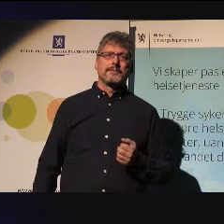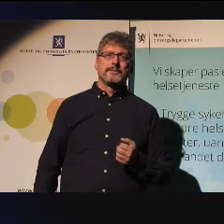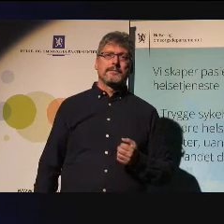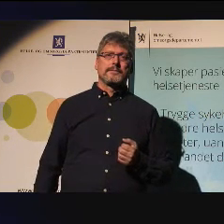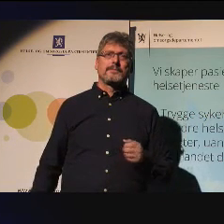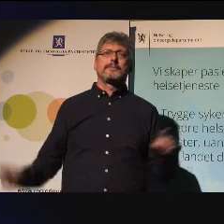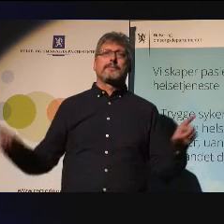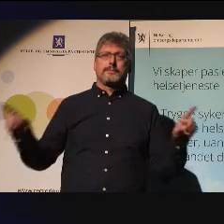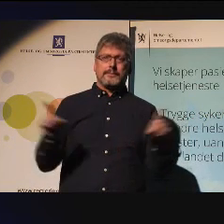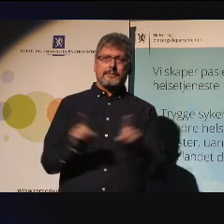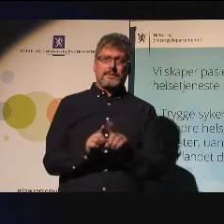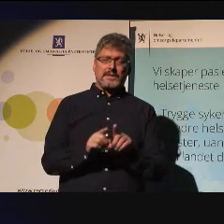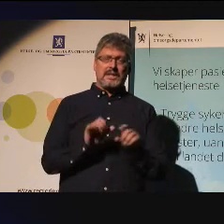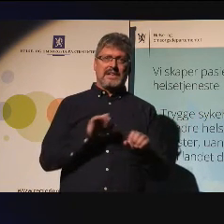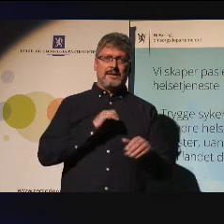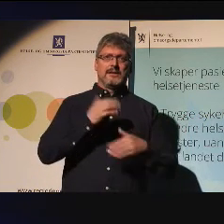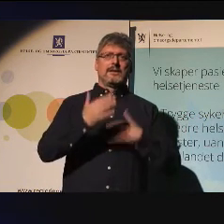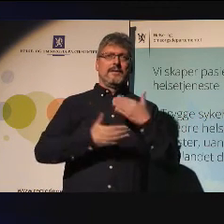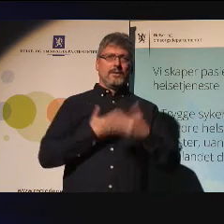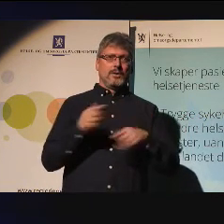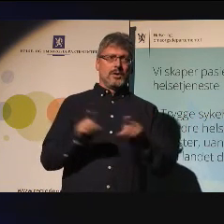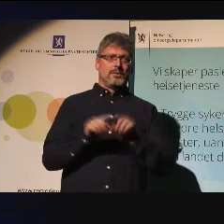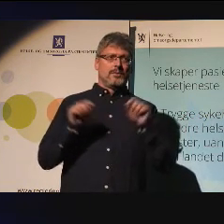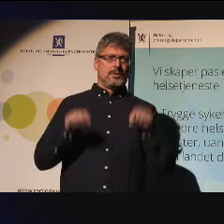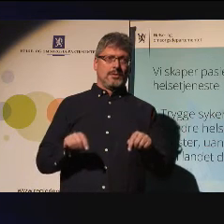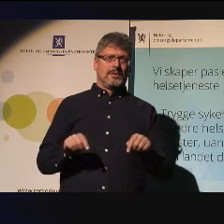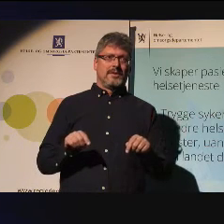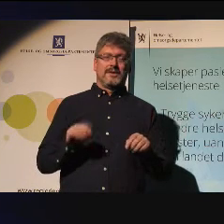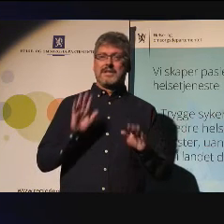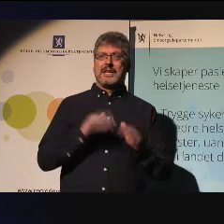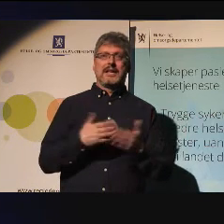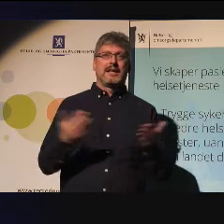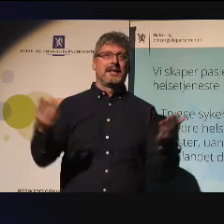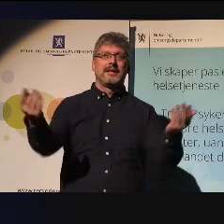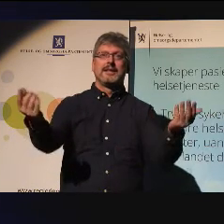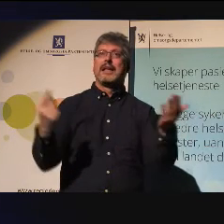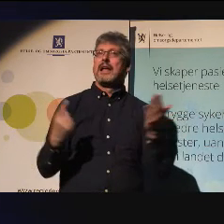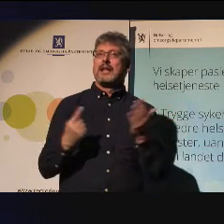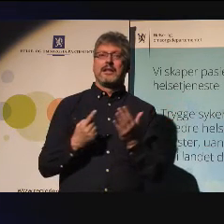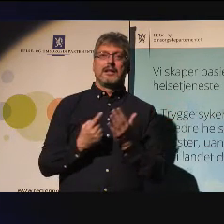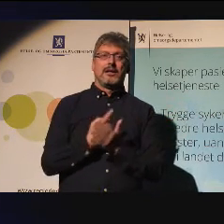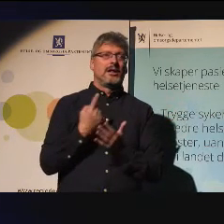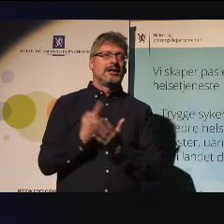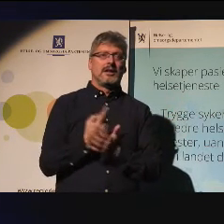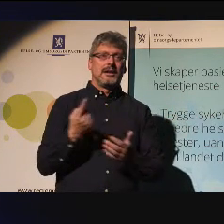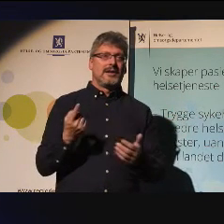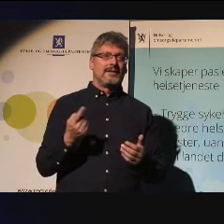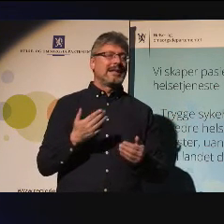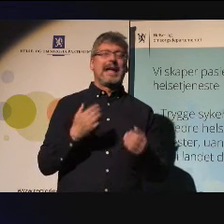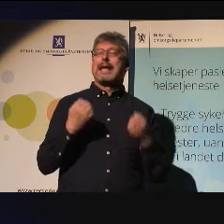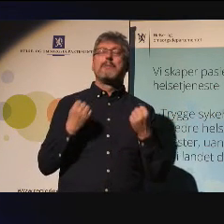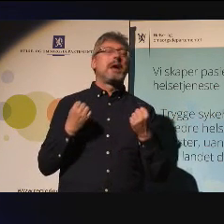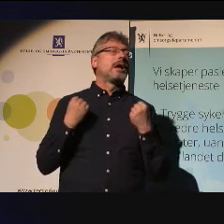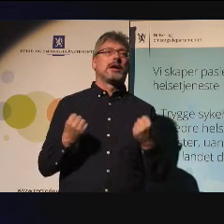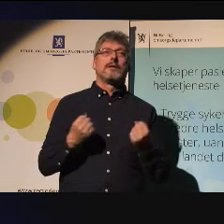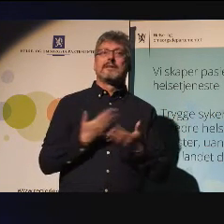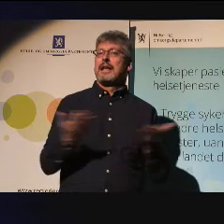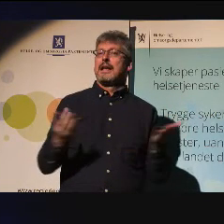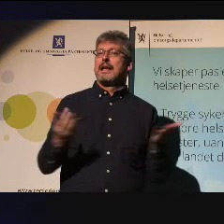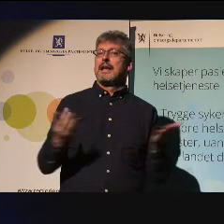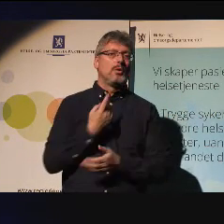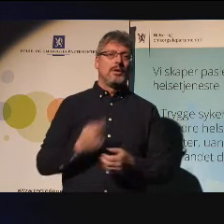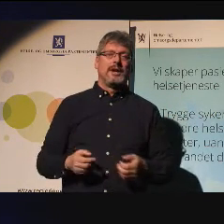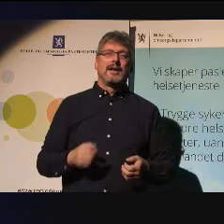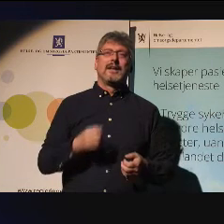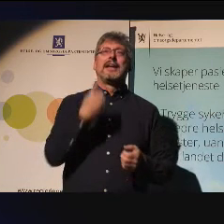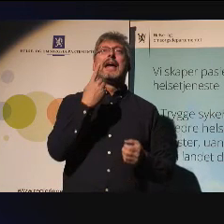Så å fortsette som nå er rett og slett ikke et alternativ. Det er ikke bærekraftig, og det er ikke mulig. En